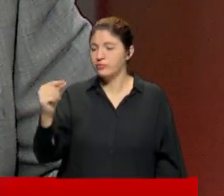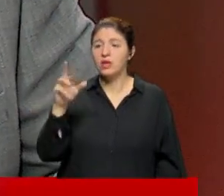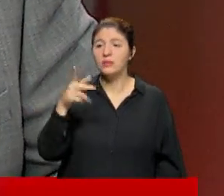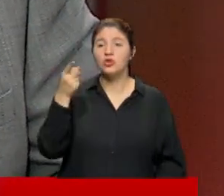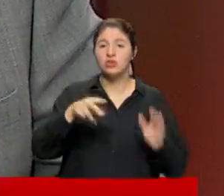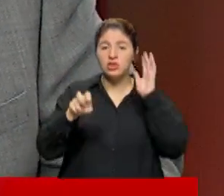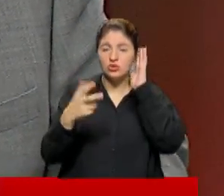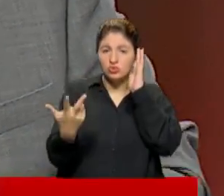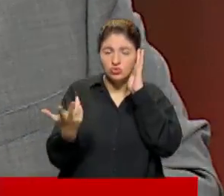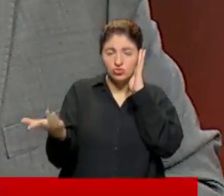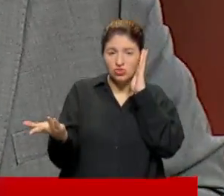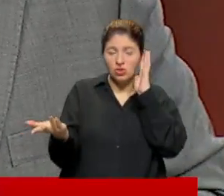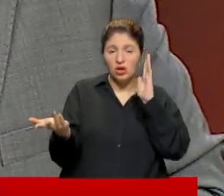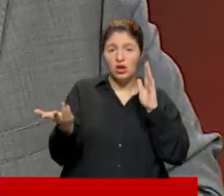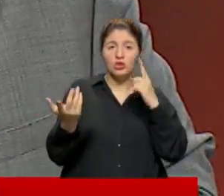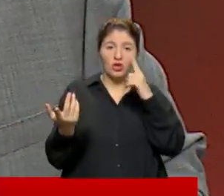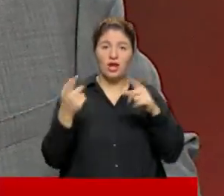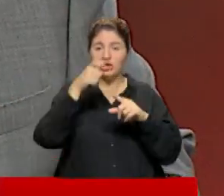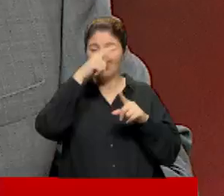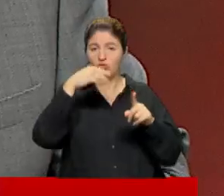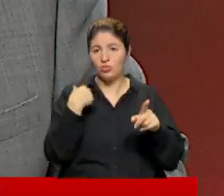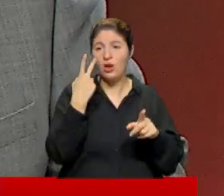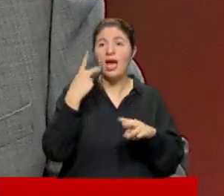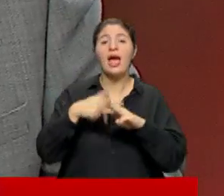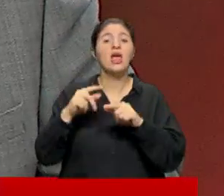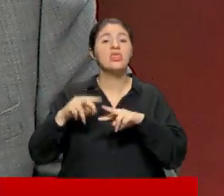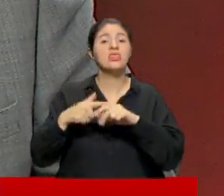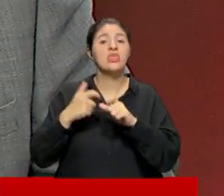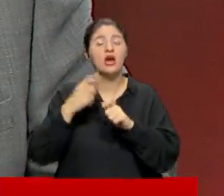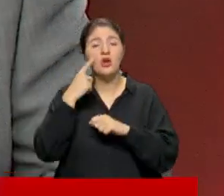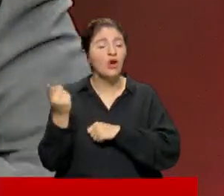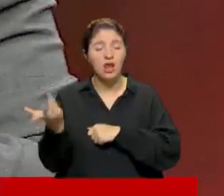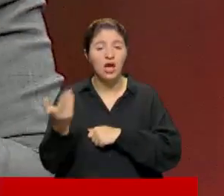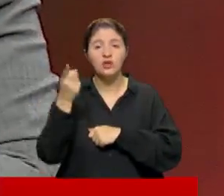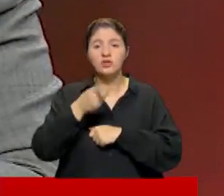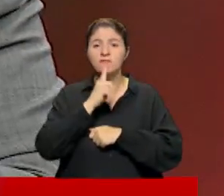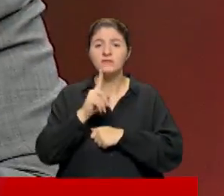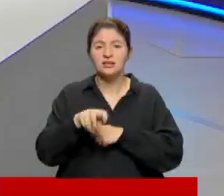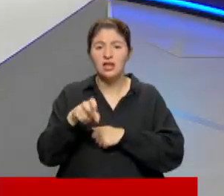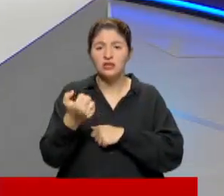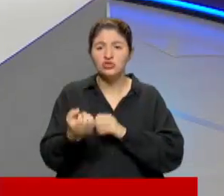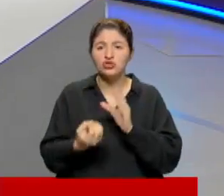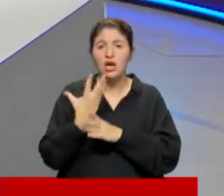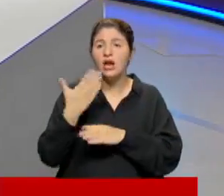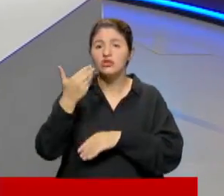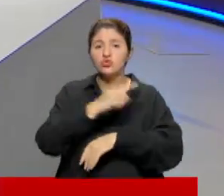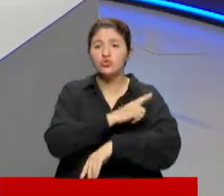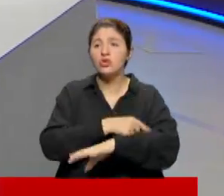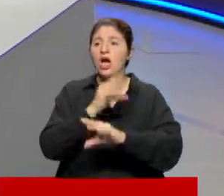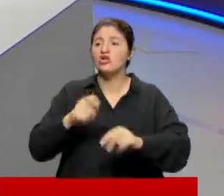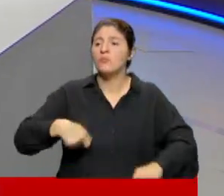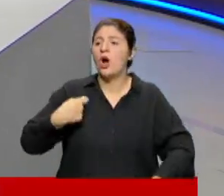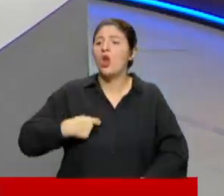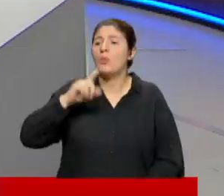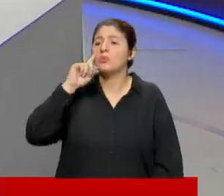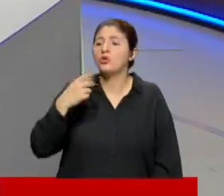% 183 enak rakamlarıyla % 1186 çıktı Hangi dış güç müdahale ediyor her şeye bahane